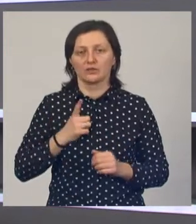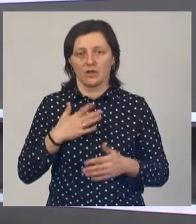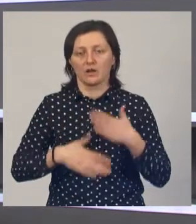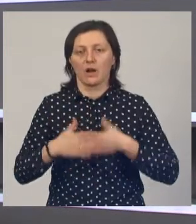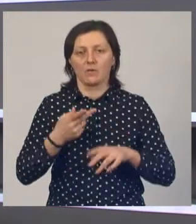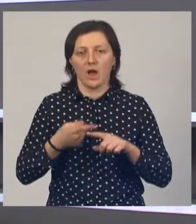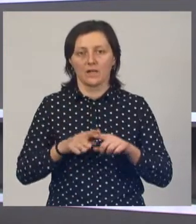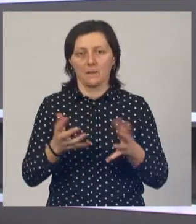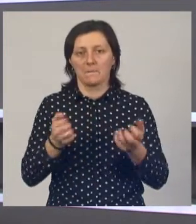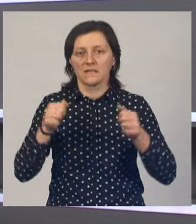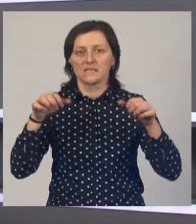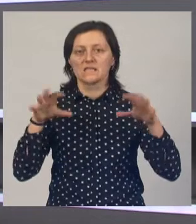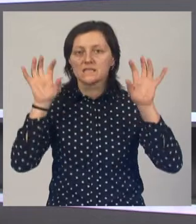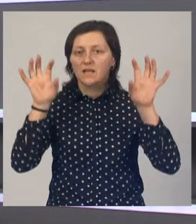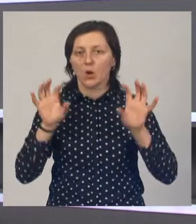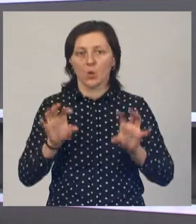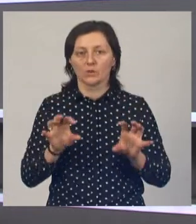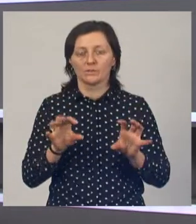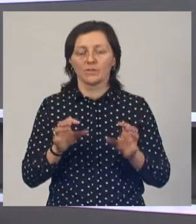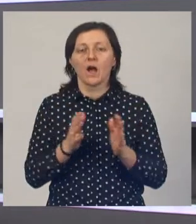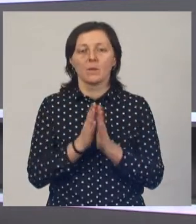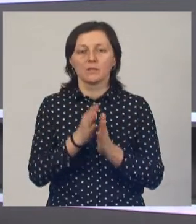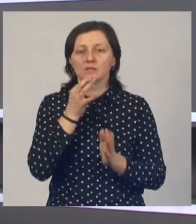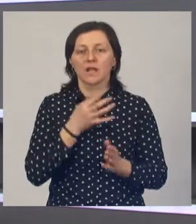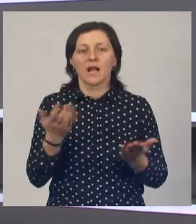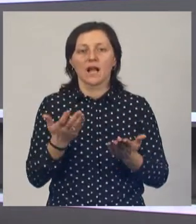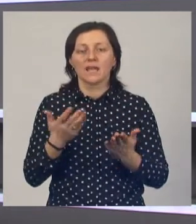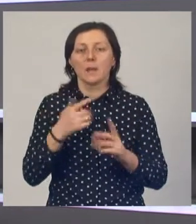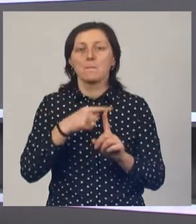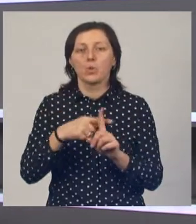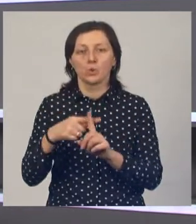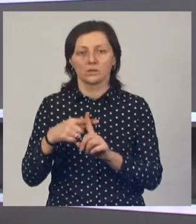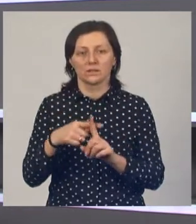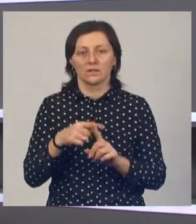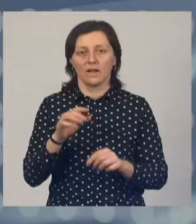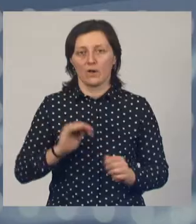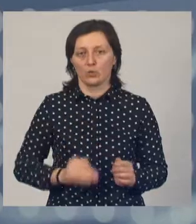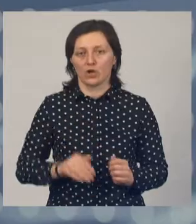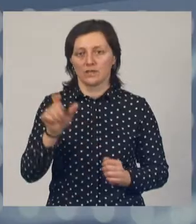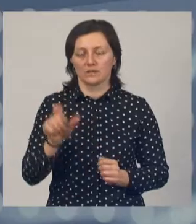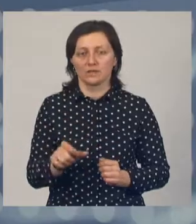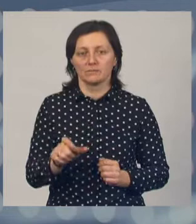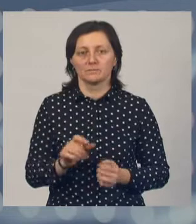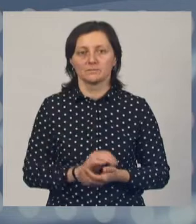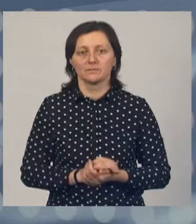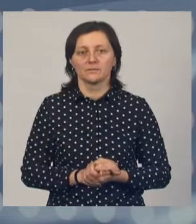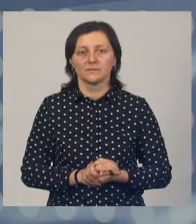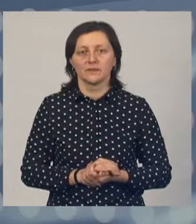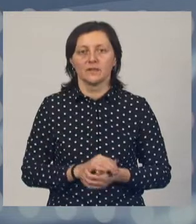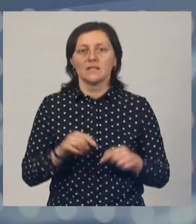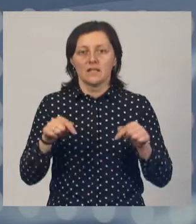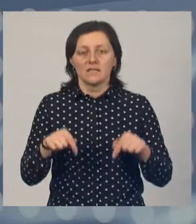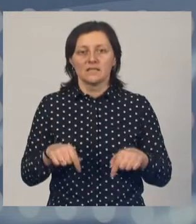него долго ждали скажите какие плюсы он несет для фермеров нашего региона ну тут